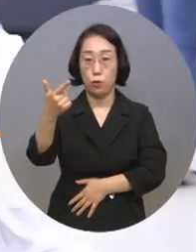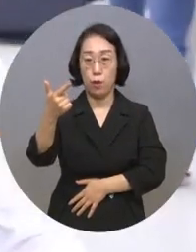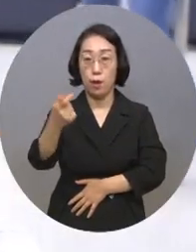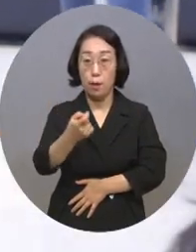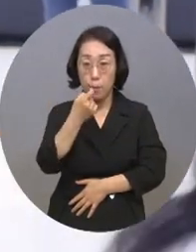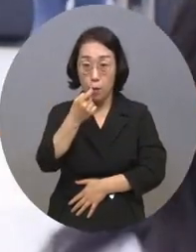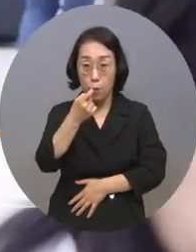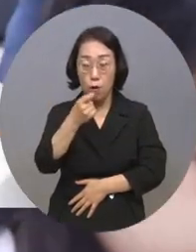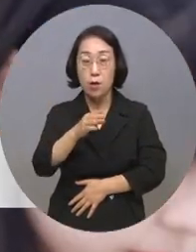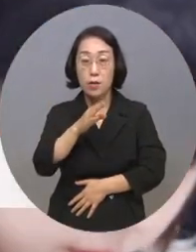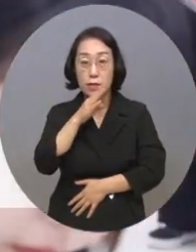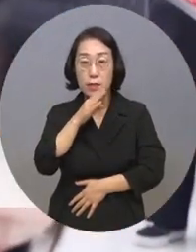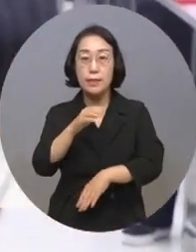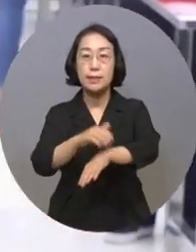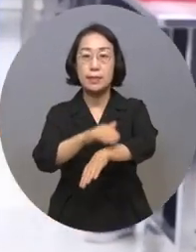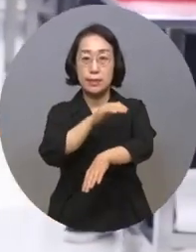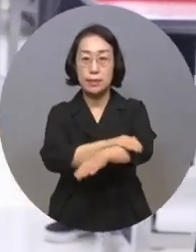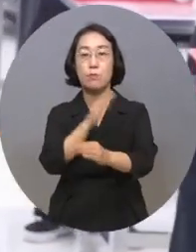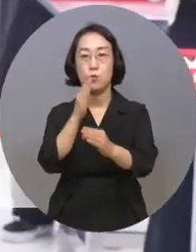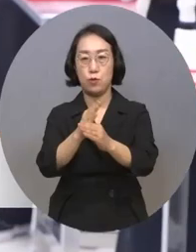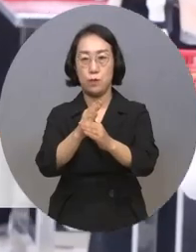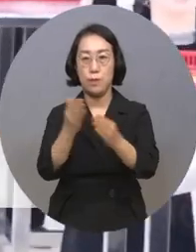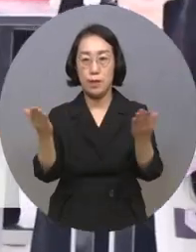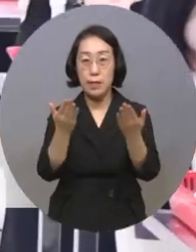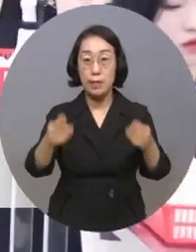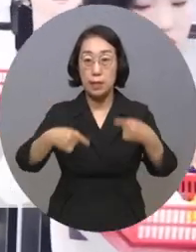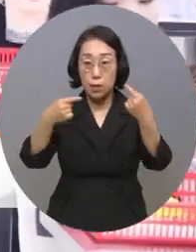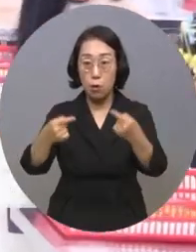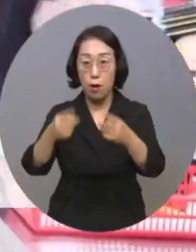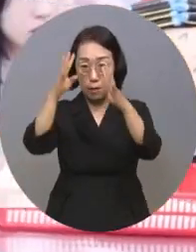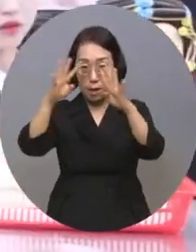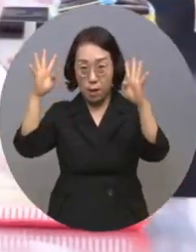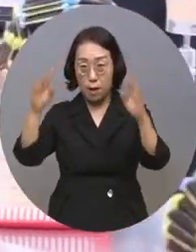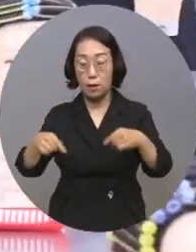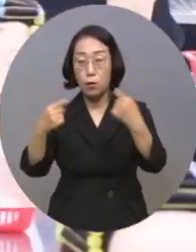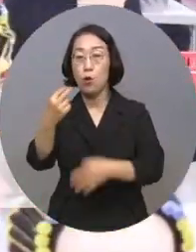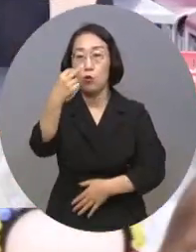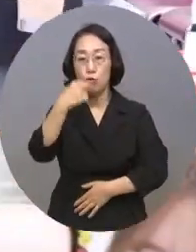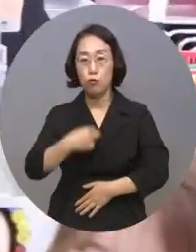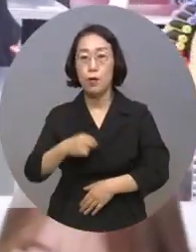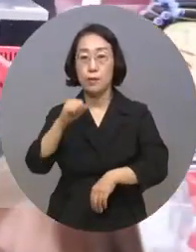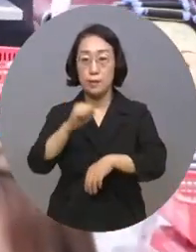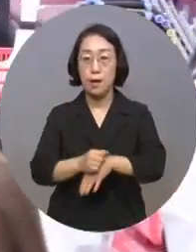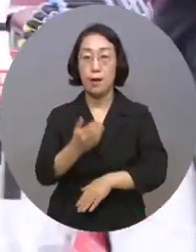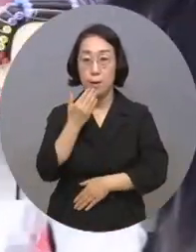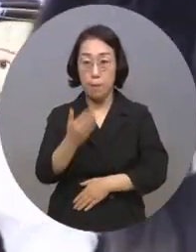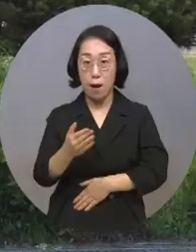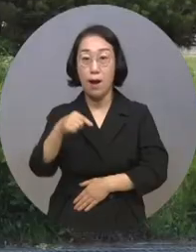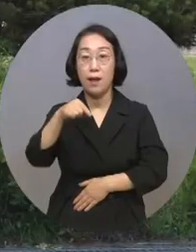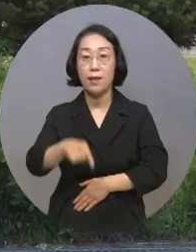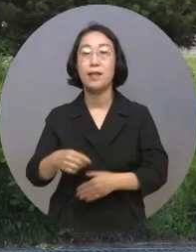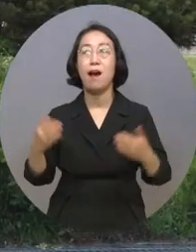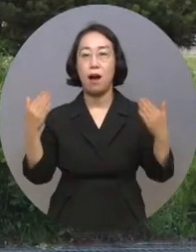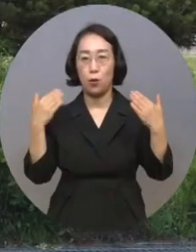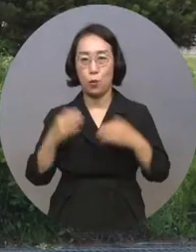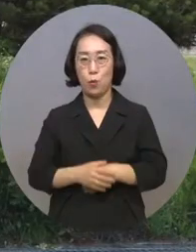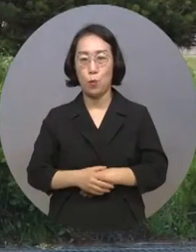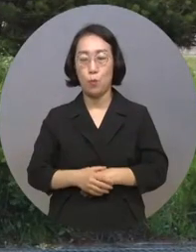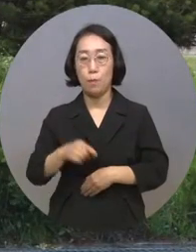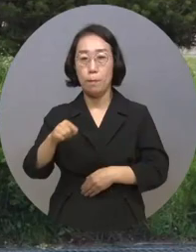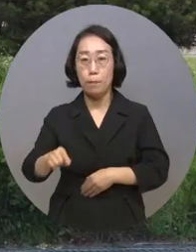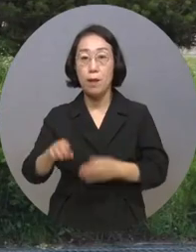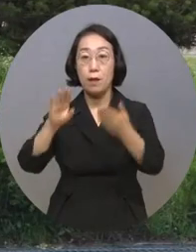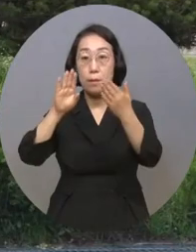실무 중심 교육으로 졸업 후 취업과 진학 모두 두각을 보인 일산고등학교는 이번